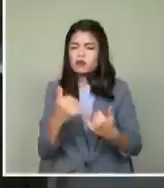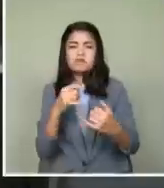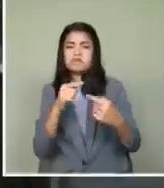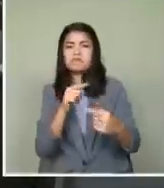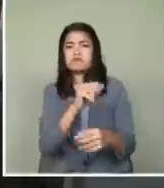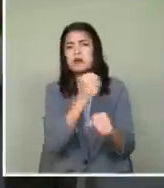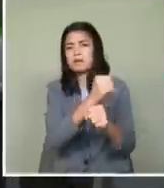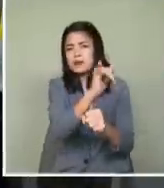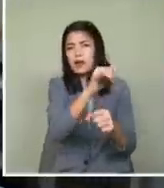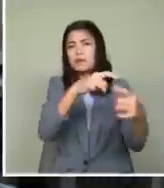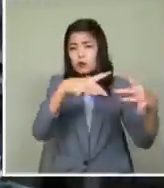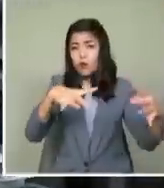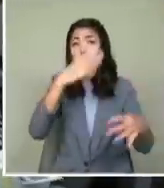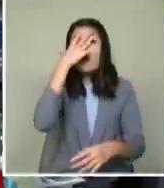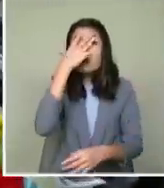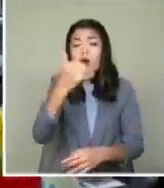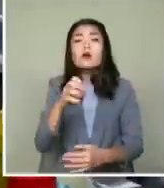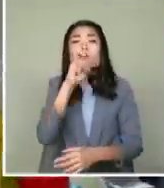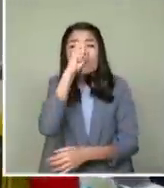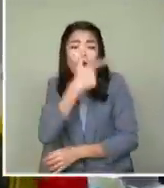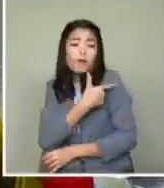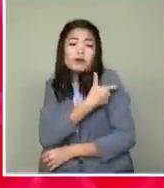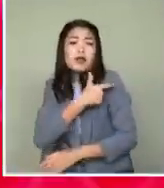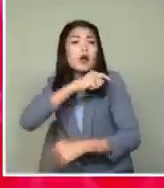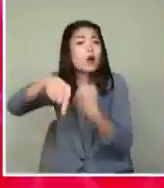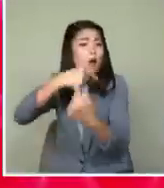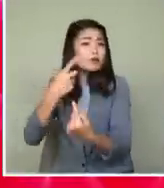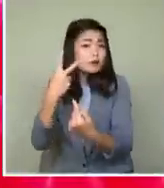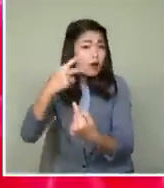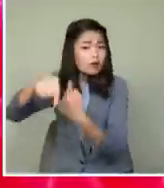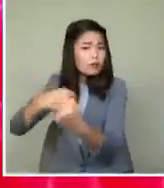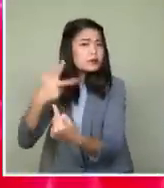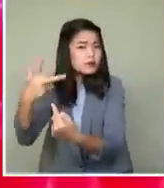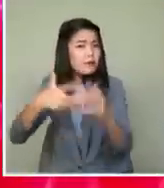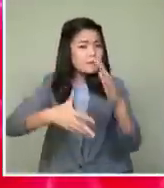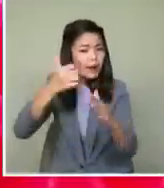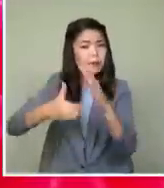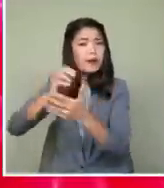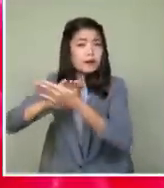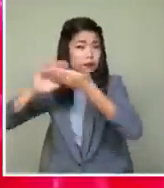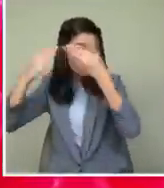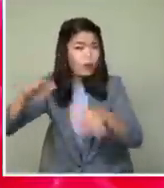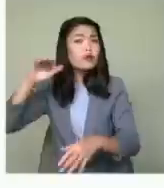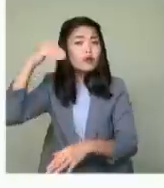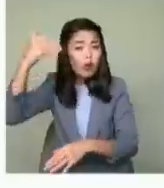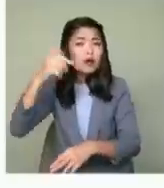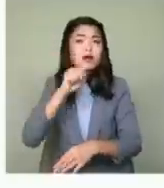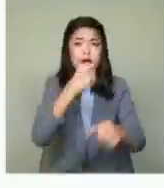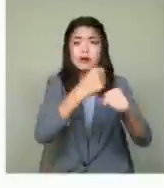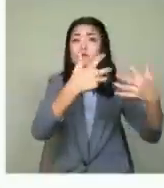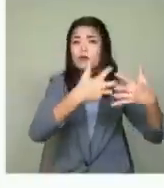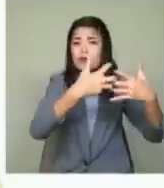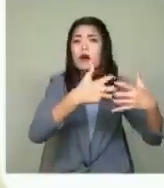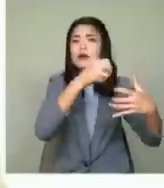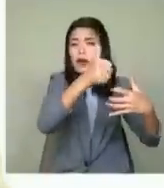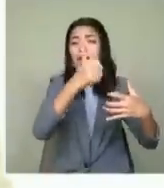ทำเช่นนั้นค่ะจนกว่าการทดลองวัคซีนในเฟสที่2และเฟสที่3จะเสร็จสมบูรณ์ซะก่อนเพื่อให้แน่ใจว่าวัคซีนมี